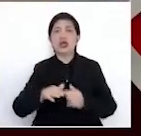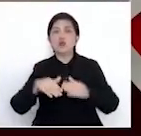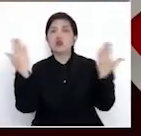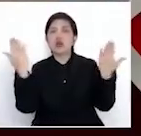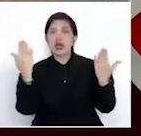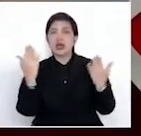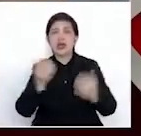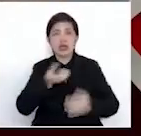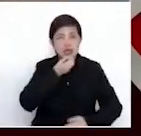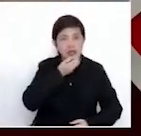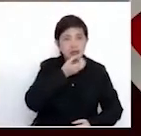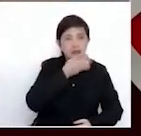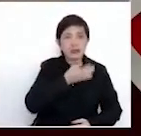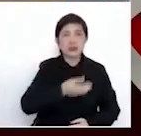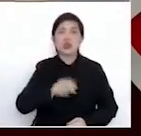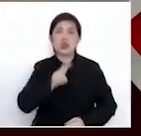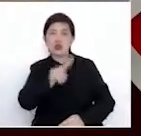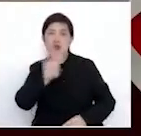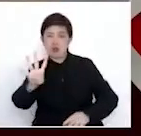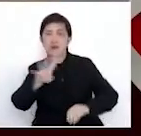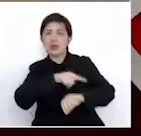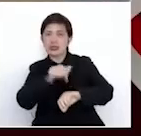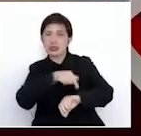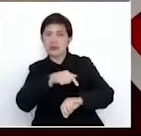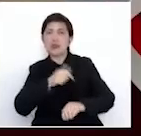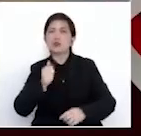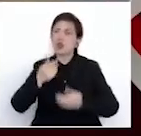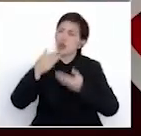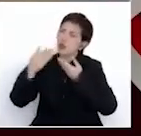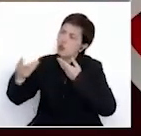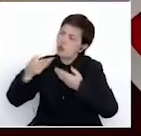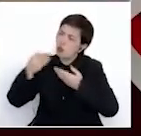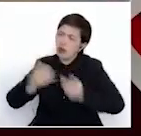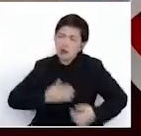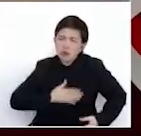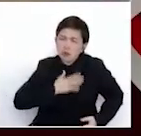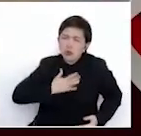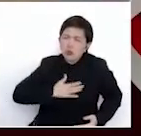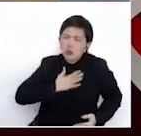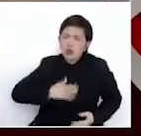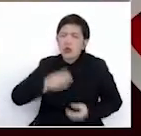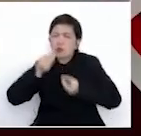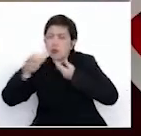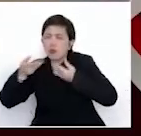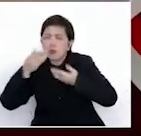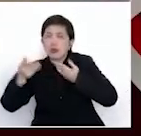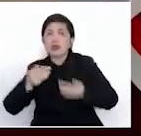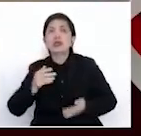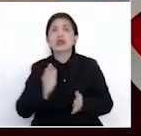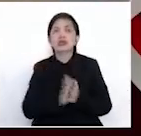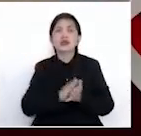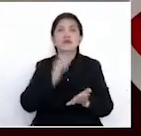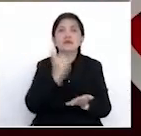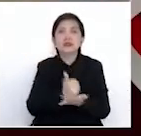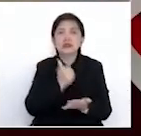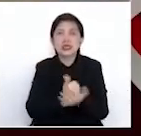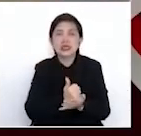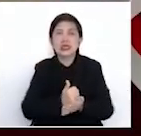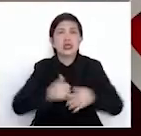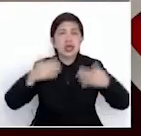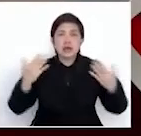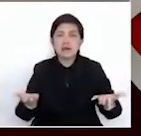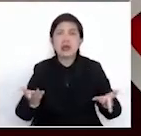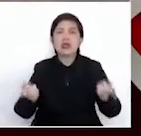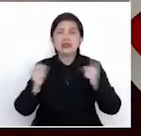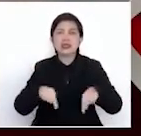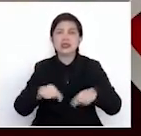24 jam mereka bisa curatun mereka bisa menyampaikan unek-uneknya yang tidak kalah pentingnya adalah apa yang